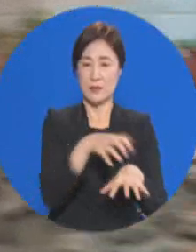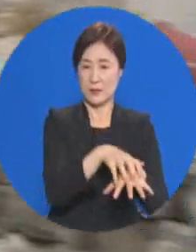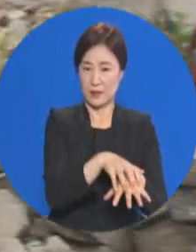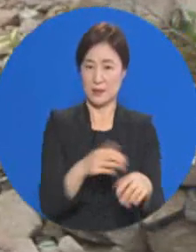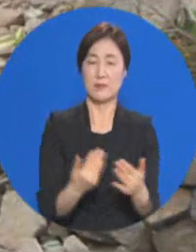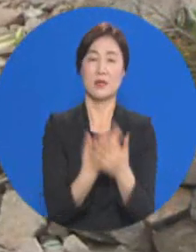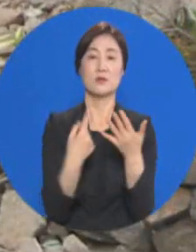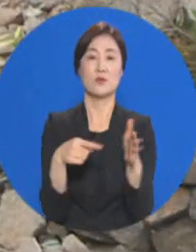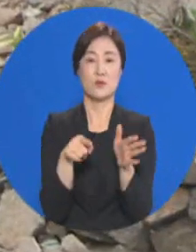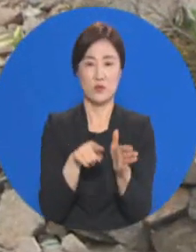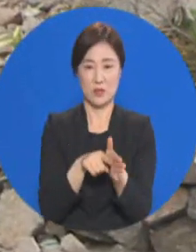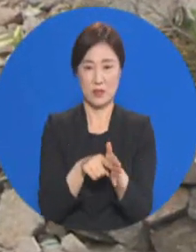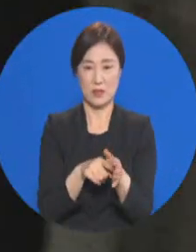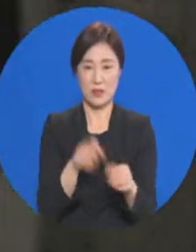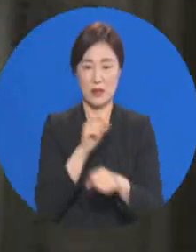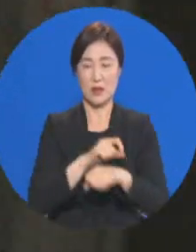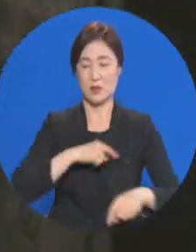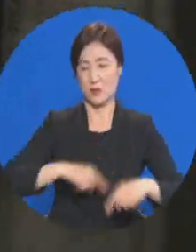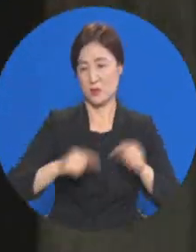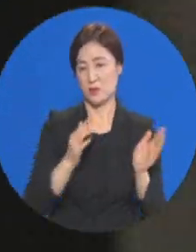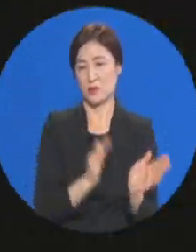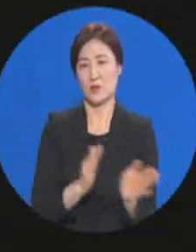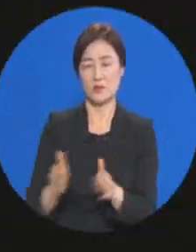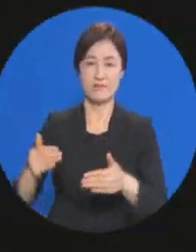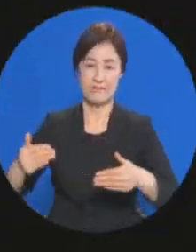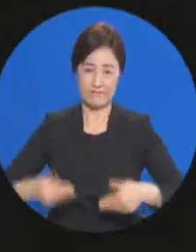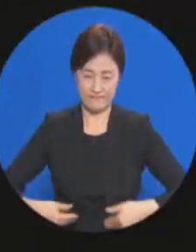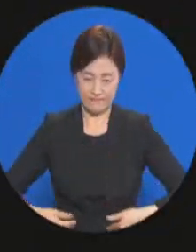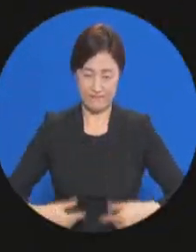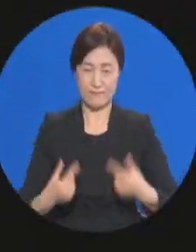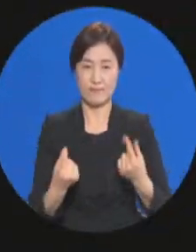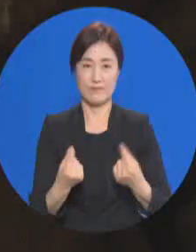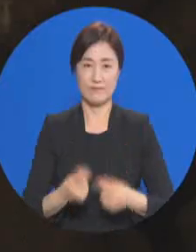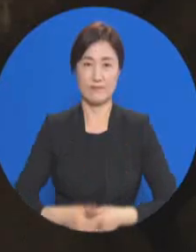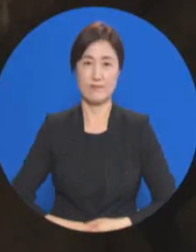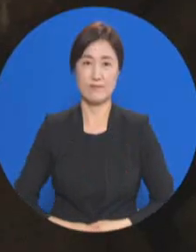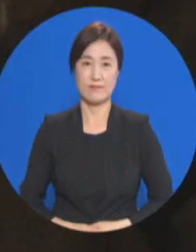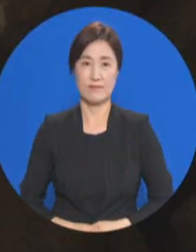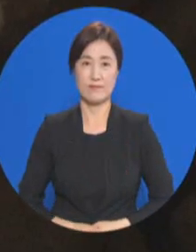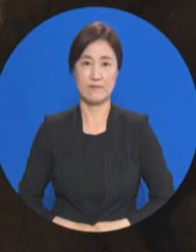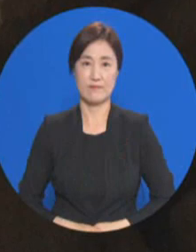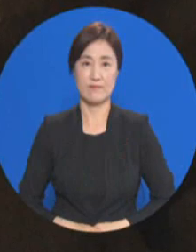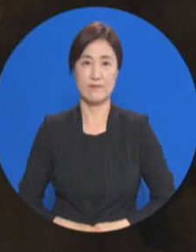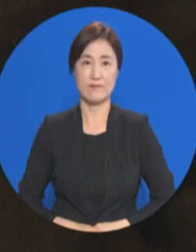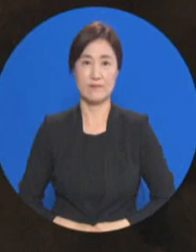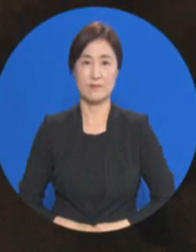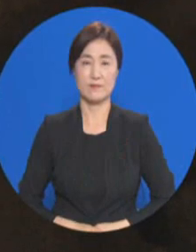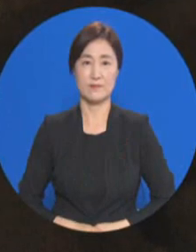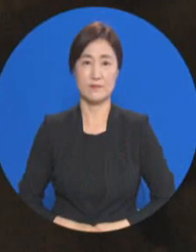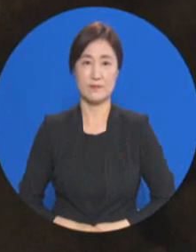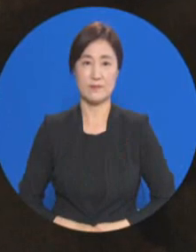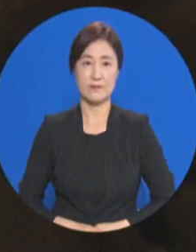발전을 위해 행정적 정비가 선행돼야 한다는 지적이 제기되고 있습니다. MBC 뉴스 강서영입니다.